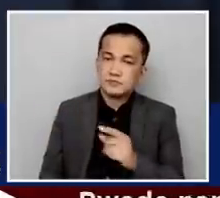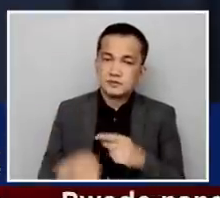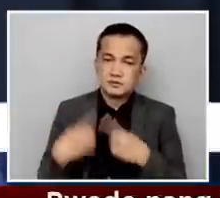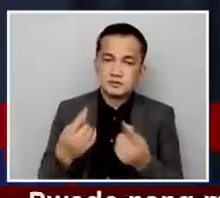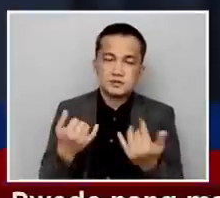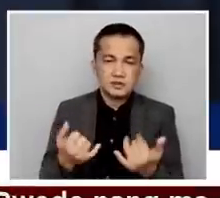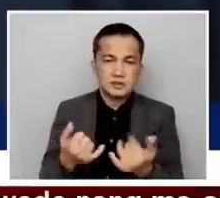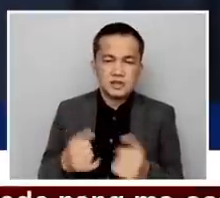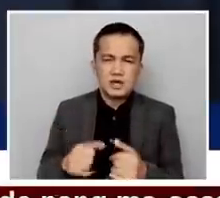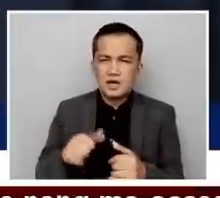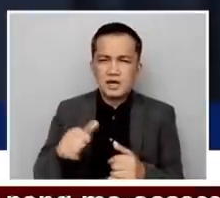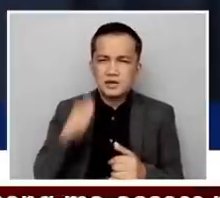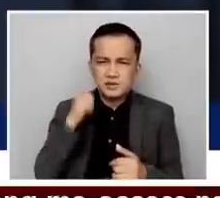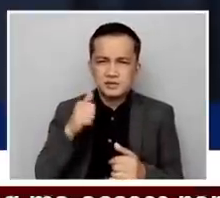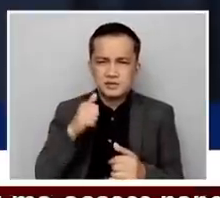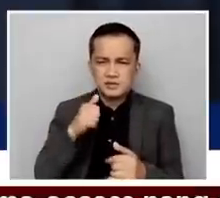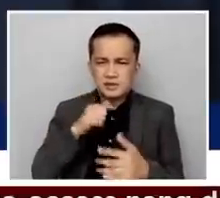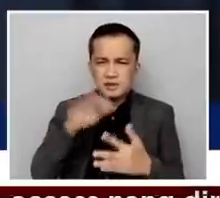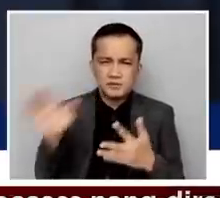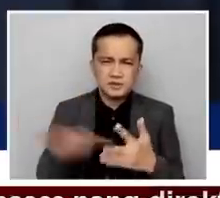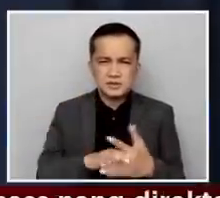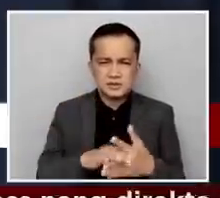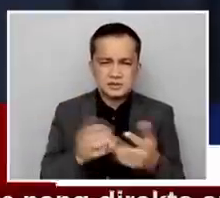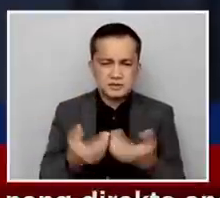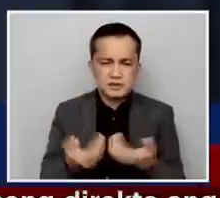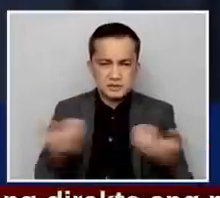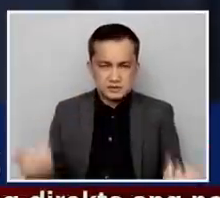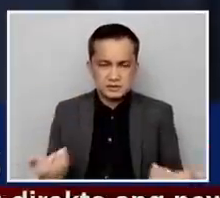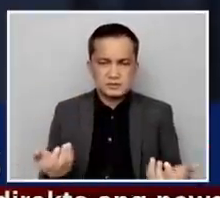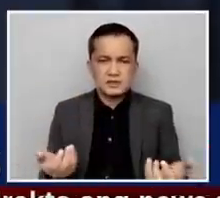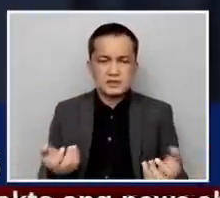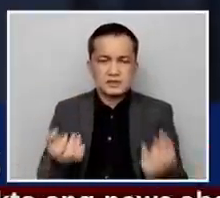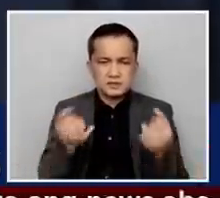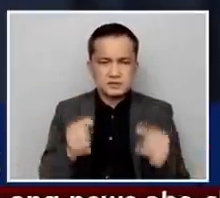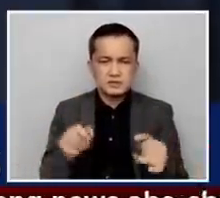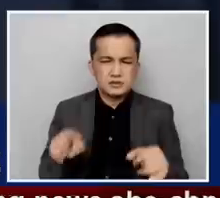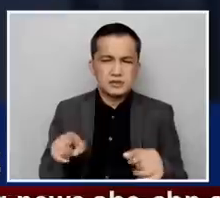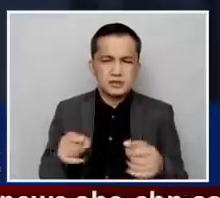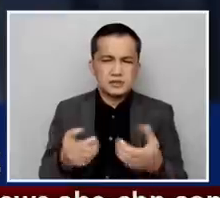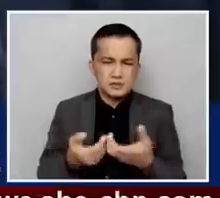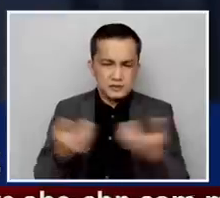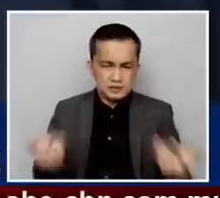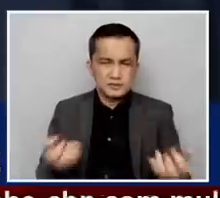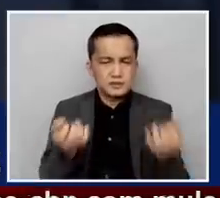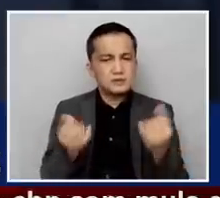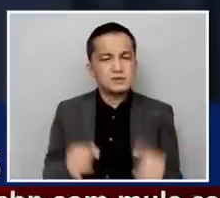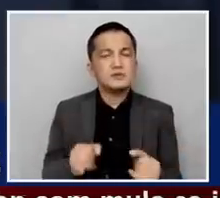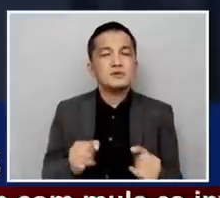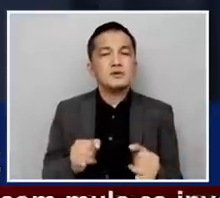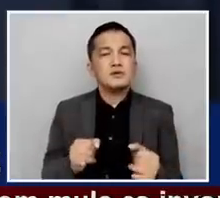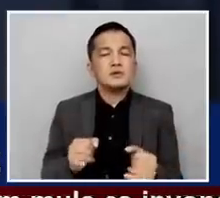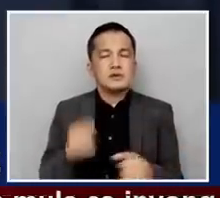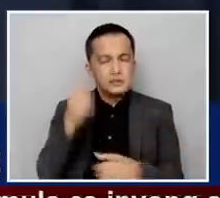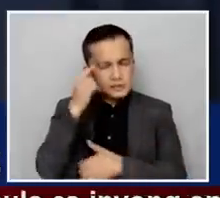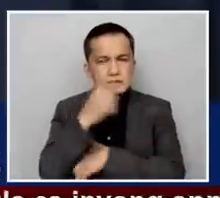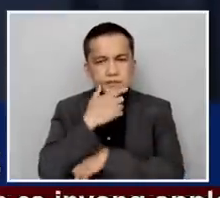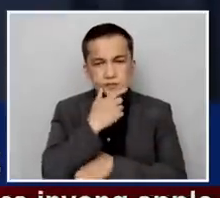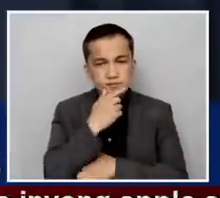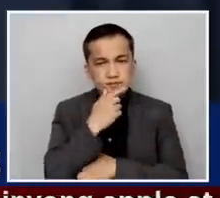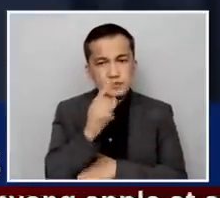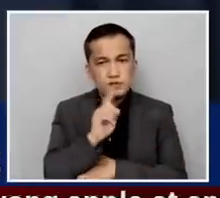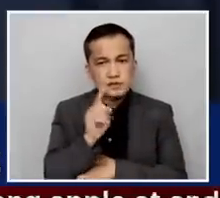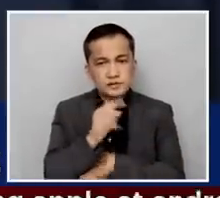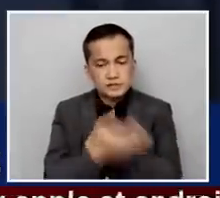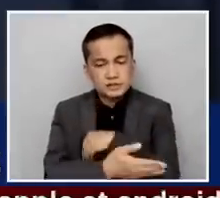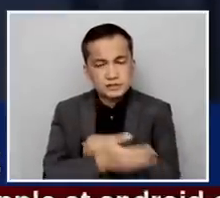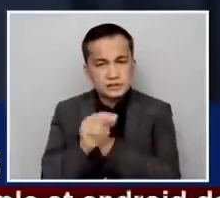pasukan ng isang divisive issue and I think this will be a very divisive issue and I think what the country needs to do now is